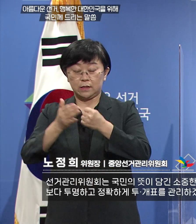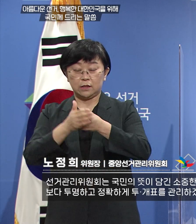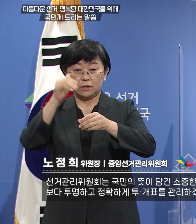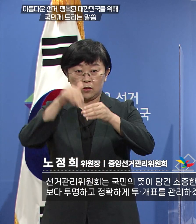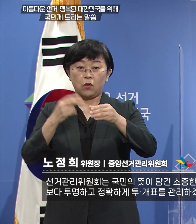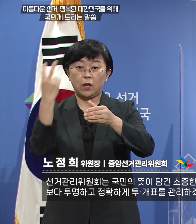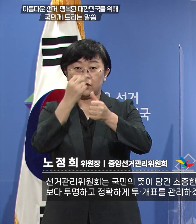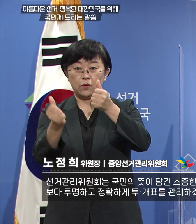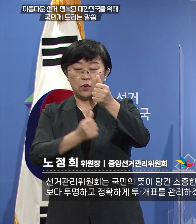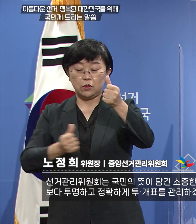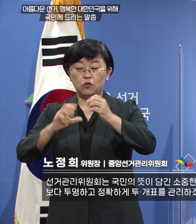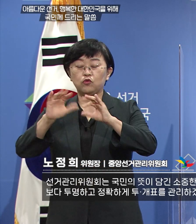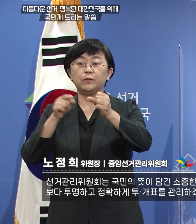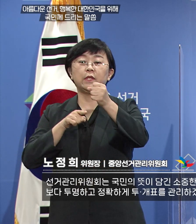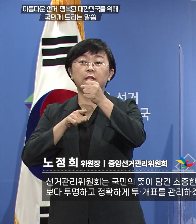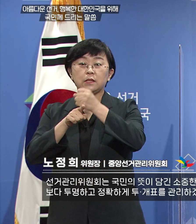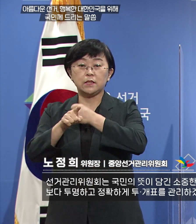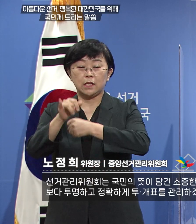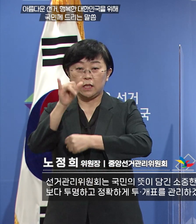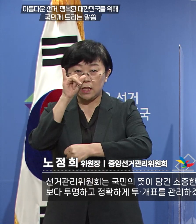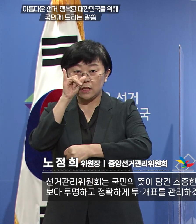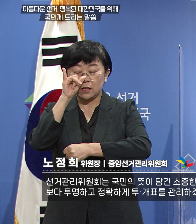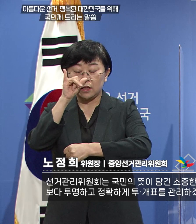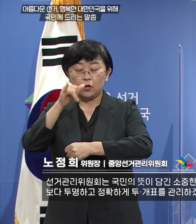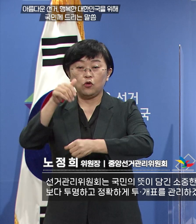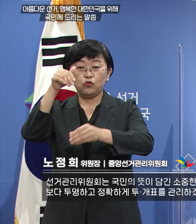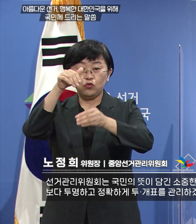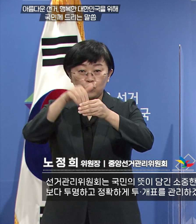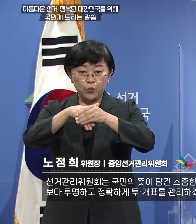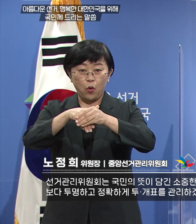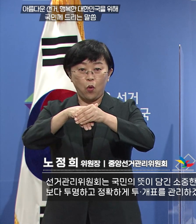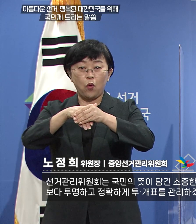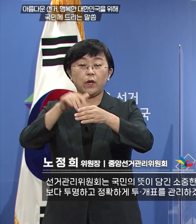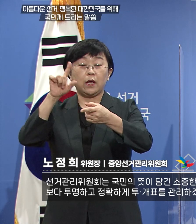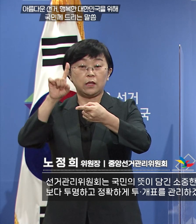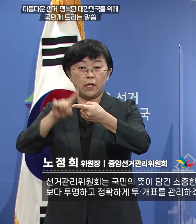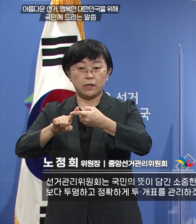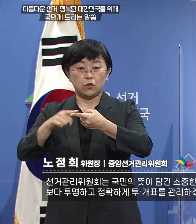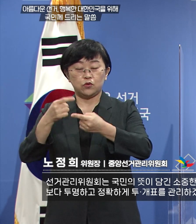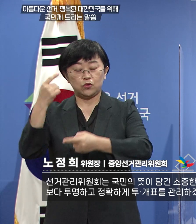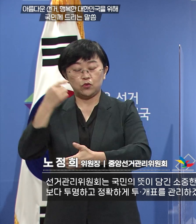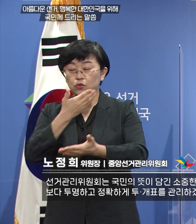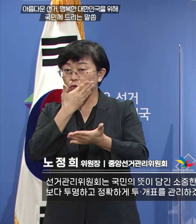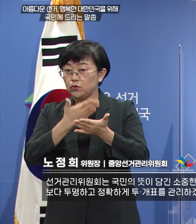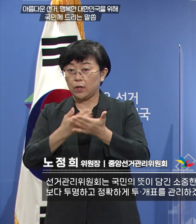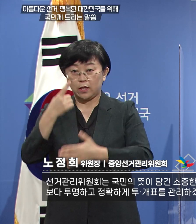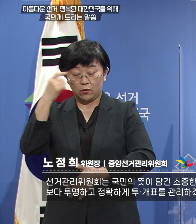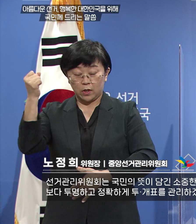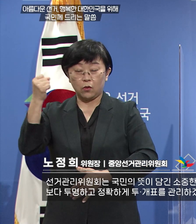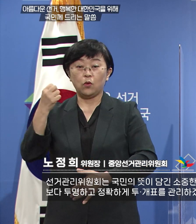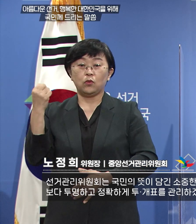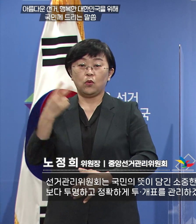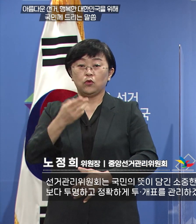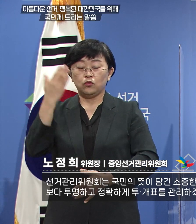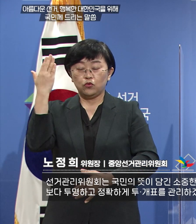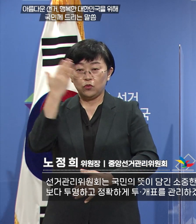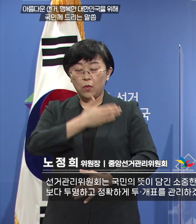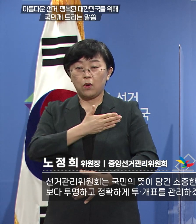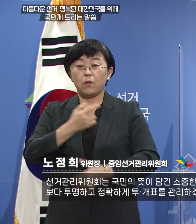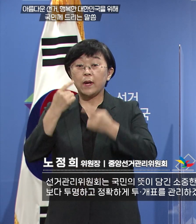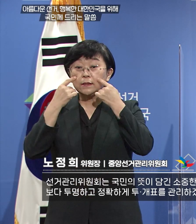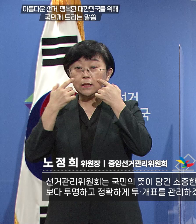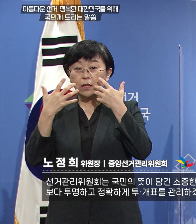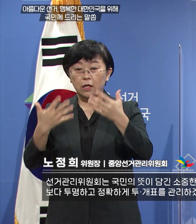선거관리위원회는 국민의 뜻이 담긴 소중한 한 표 한 표를 무겁게 여기고 보다 투명하고